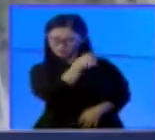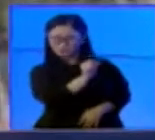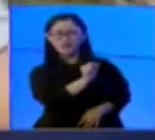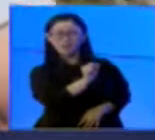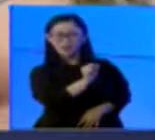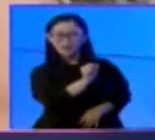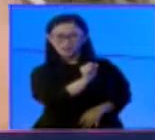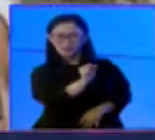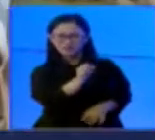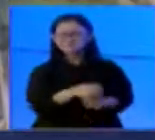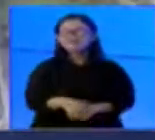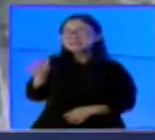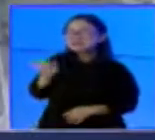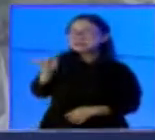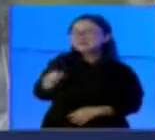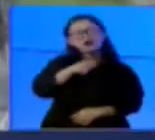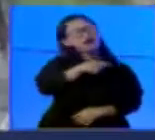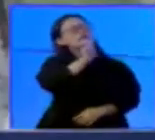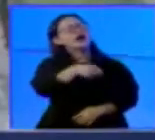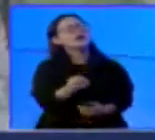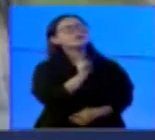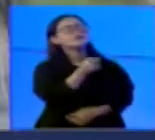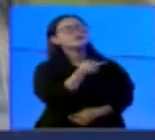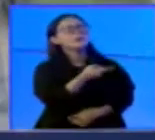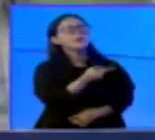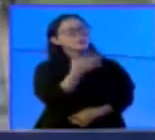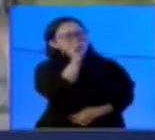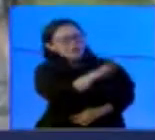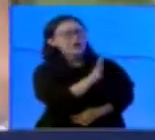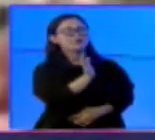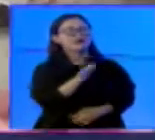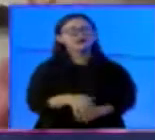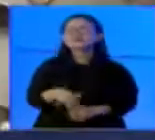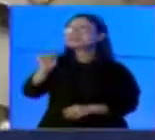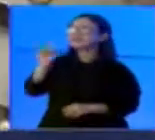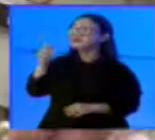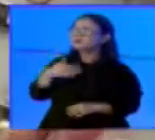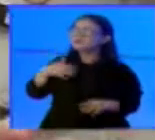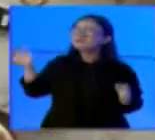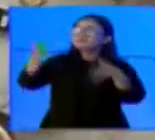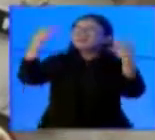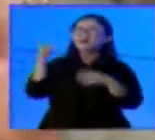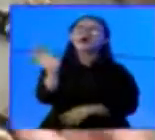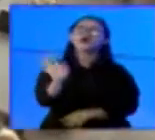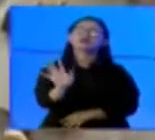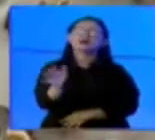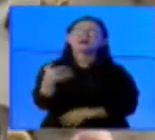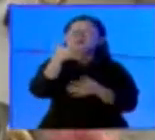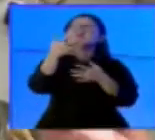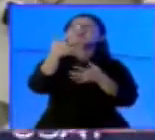Ini double. Kenapa nggak digunakan juga? Kan di sini awalnya pengam banget. Nah, di sini nanti kita akan adakan